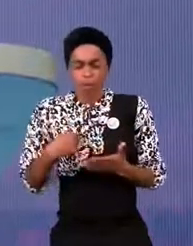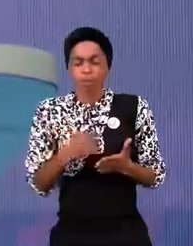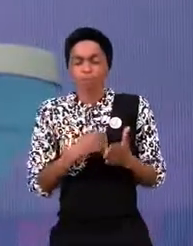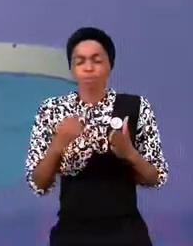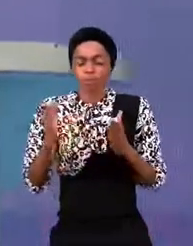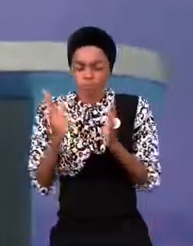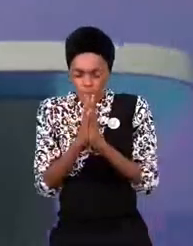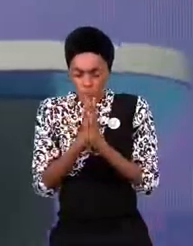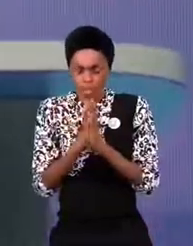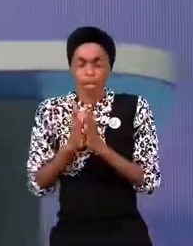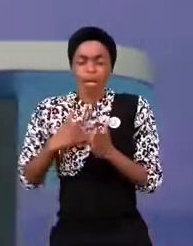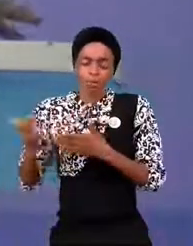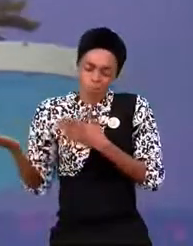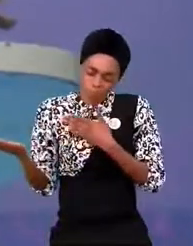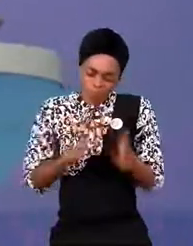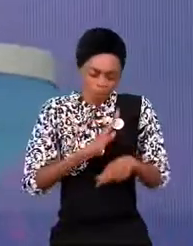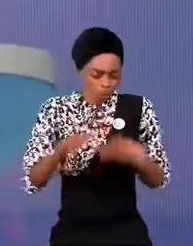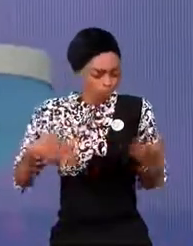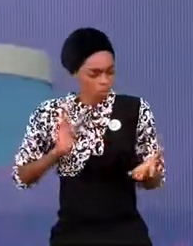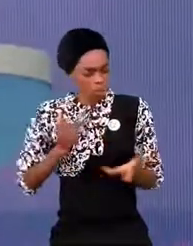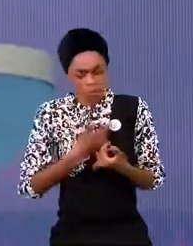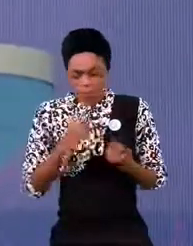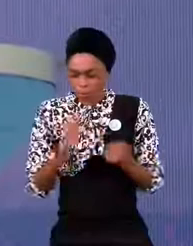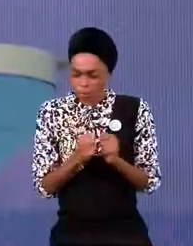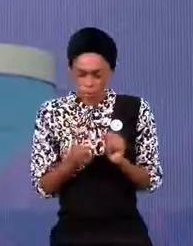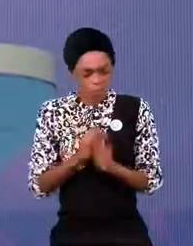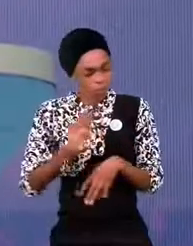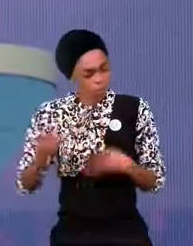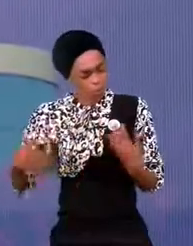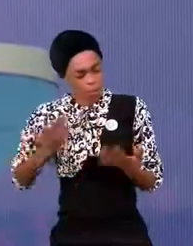nos défis, toutes nos maladies, toutes nos